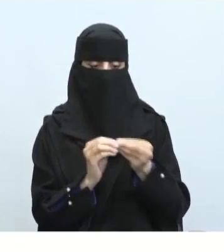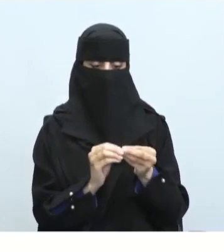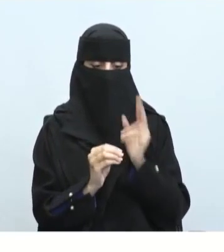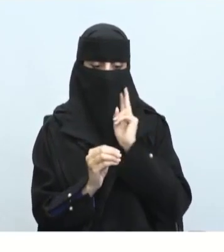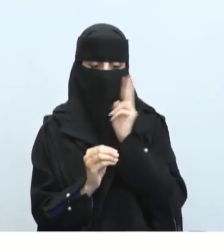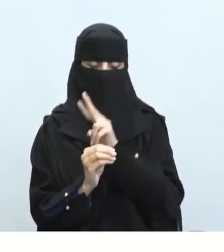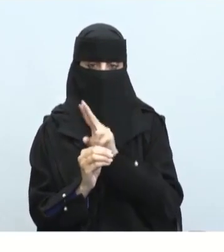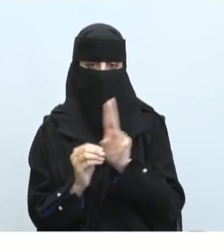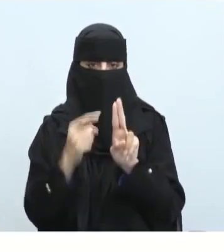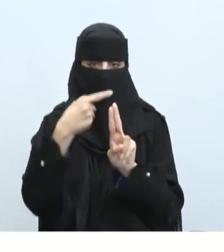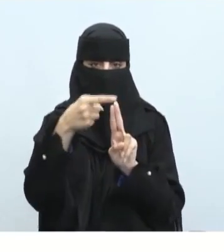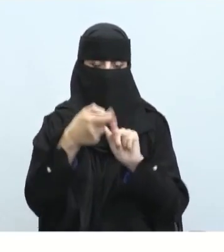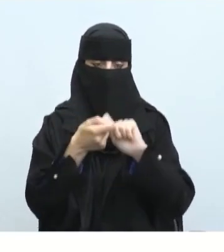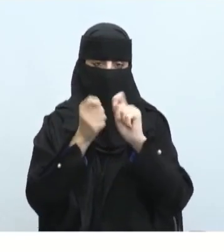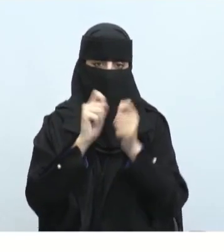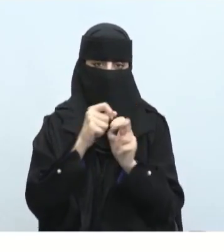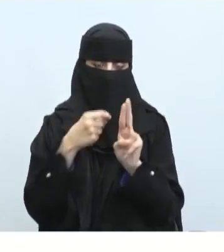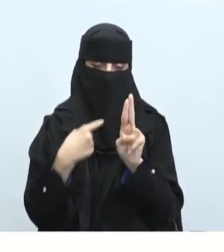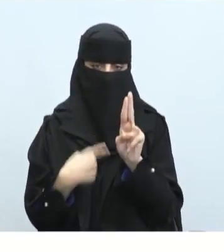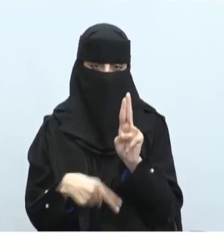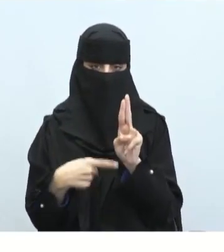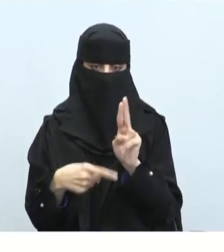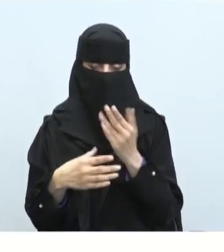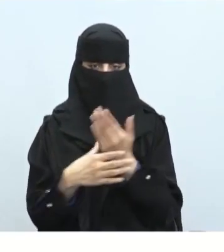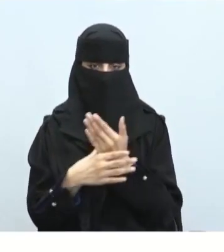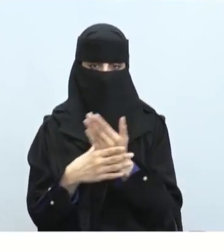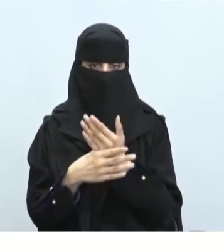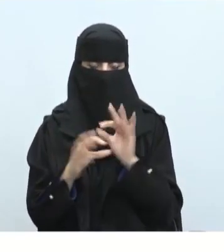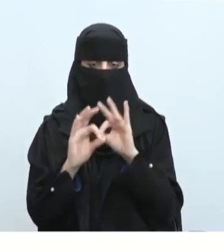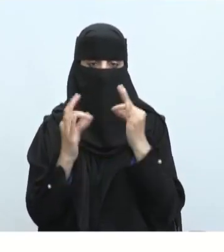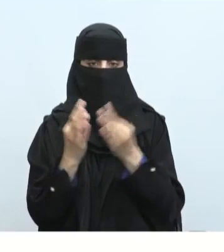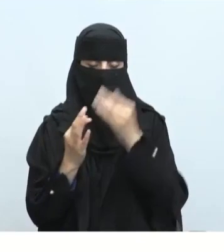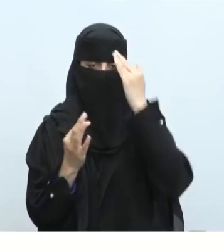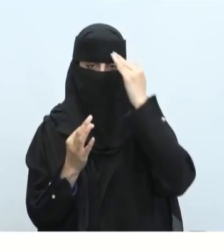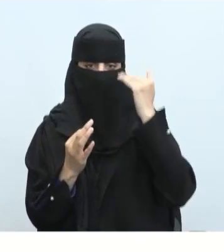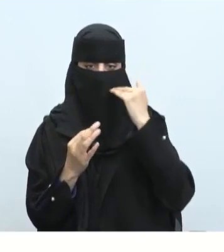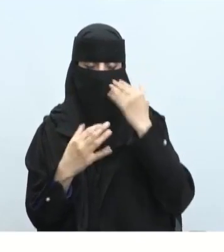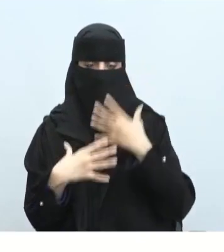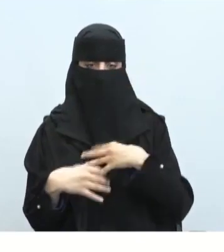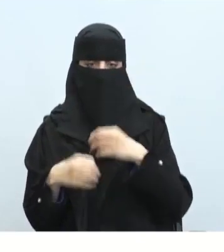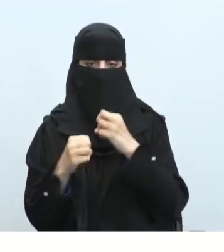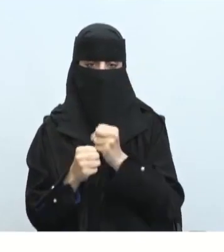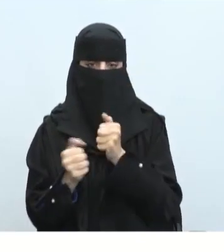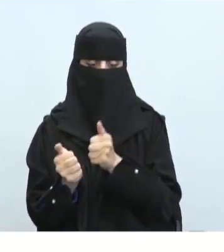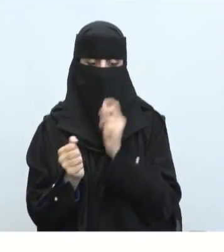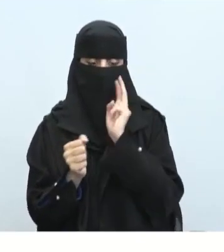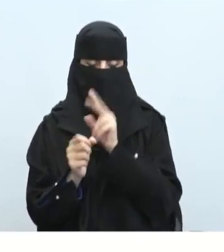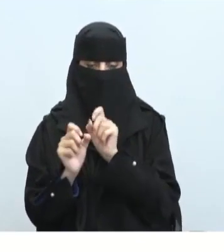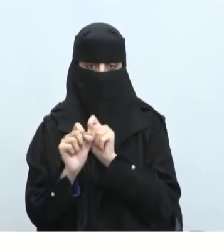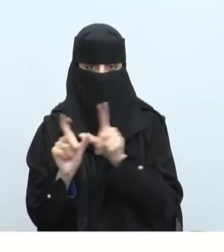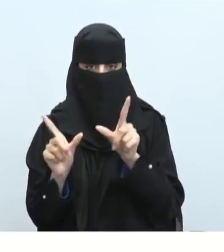ليتا حرف ناسخ الصفحات اسم ان منصوب علامه